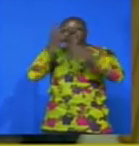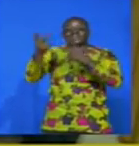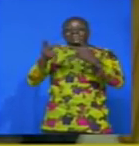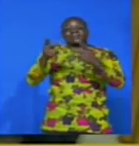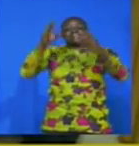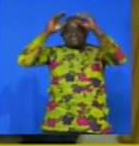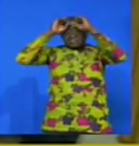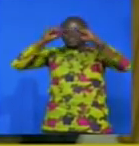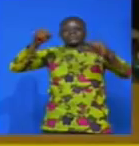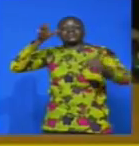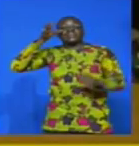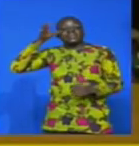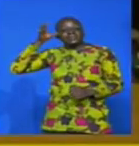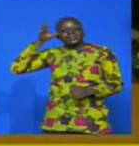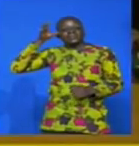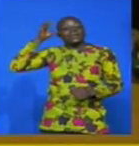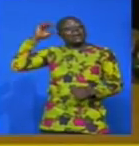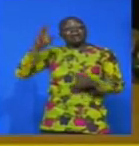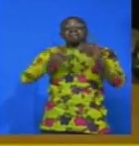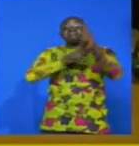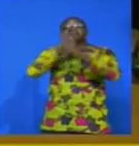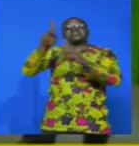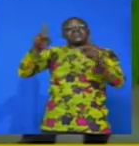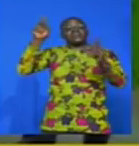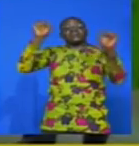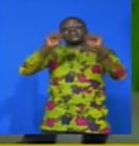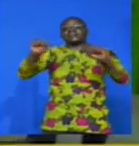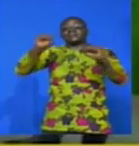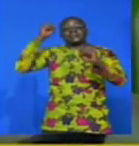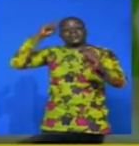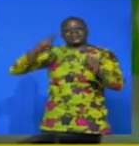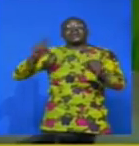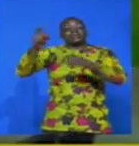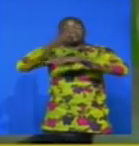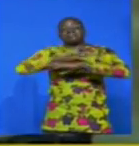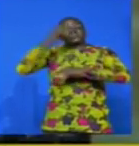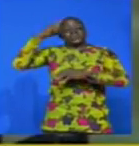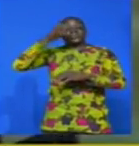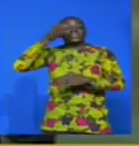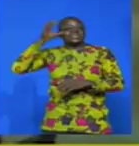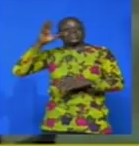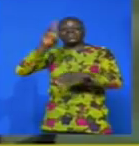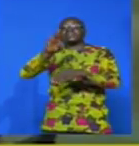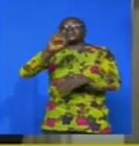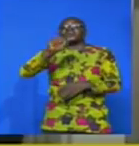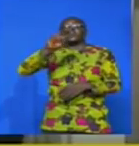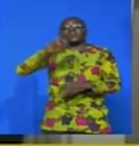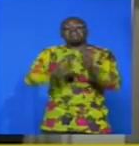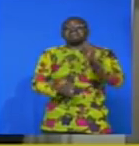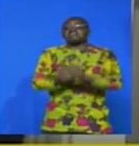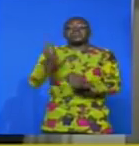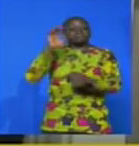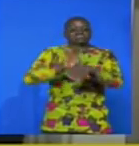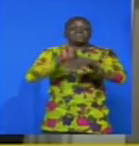président chinois Xi Jinping a publié samedi une tribune intitulée « La Chine et le Rwanda, une amitié plus grande que les montagnes » dans le